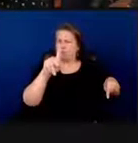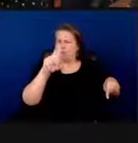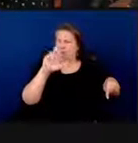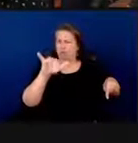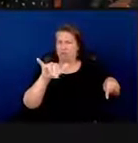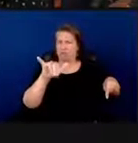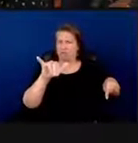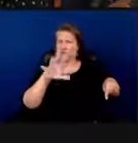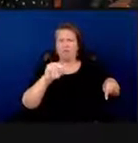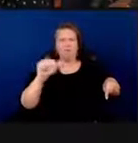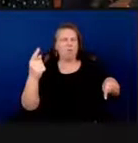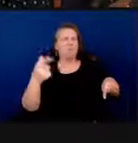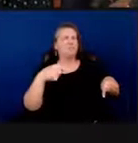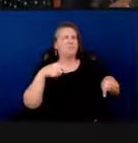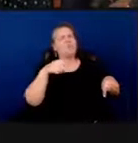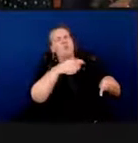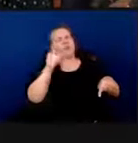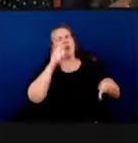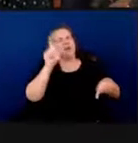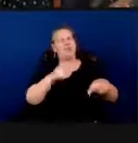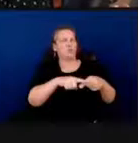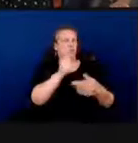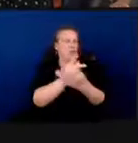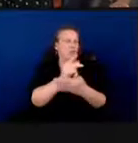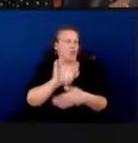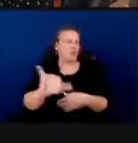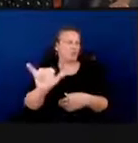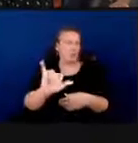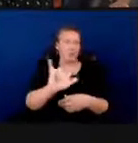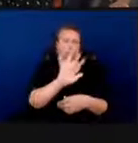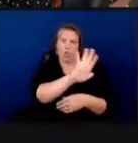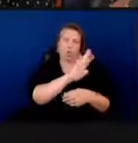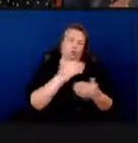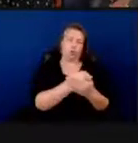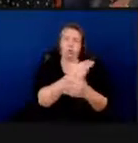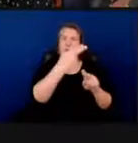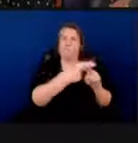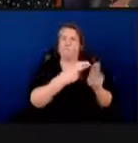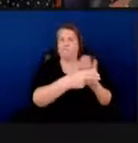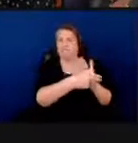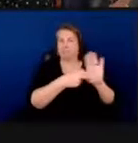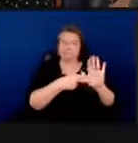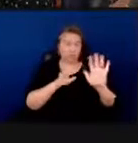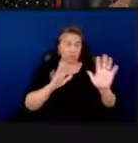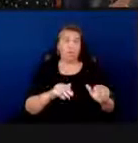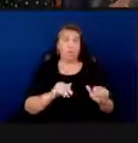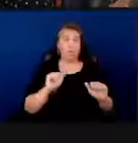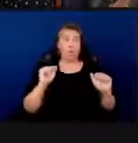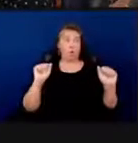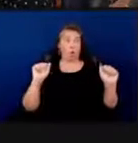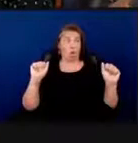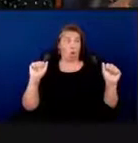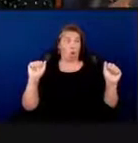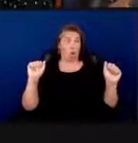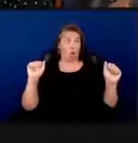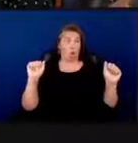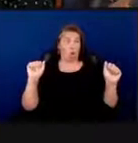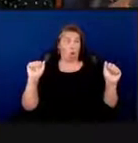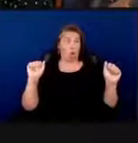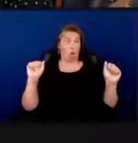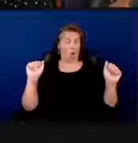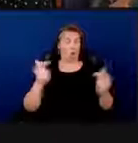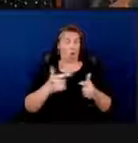روزفلت بيري هو المقترح، ولكن من المهم أن تقوموا بالتصويت على